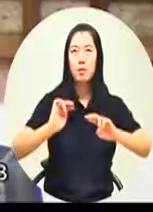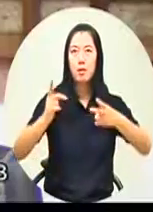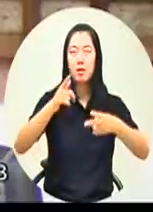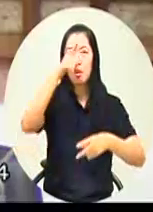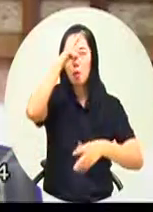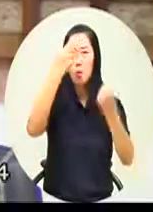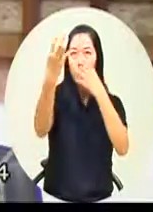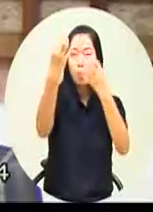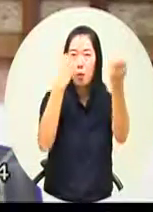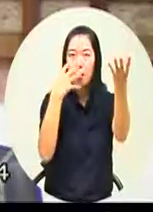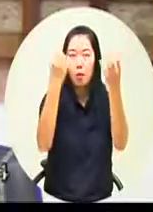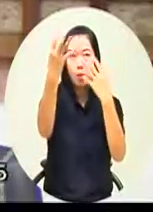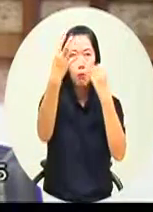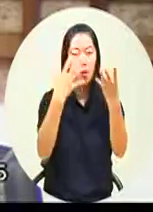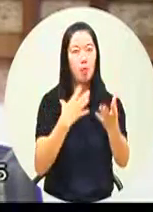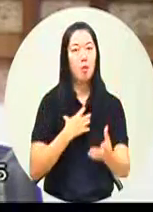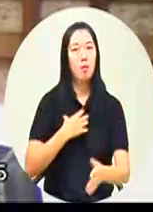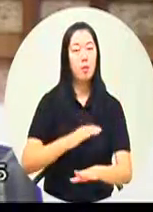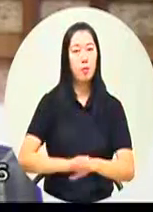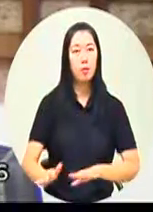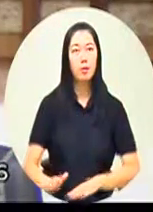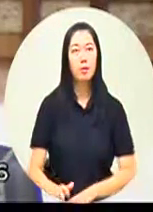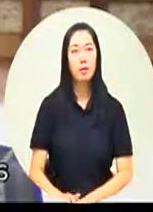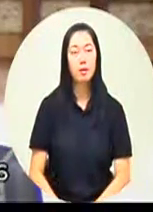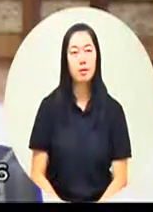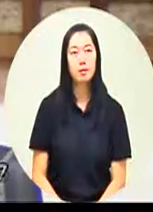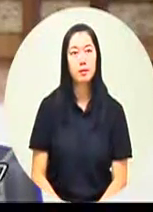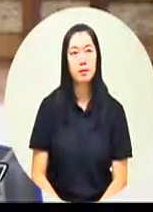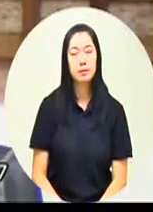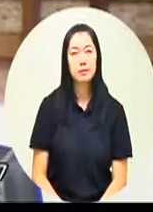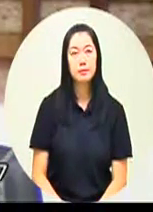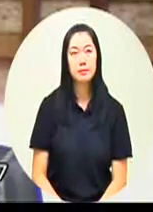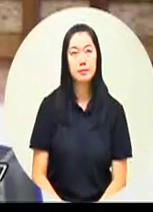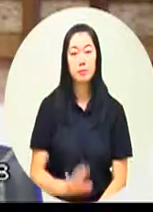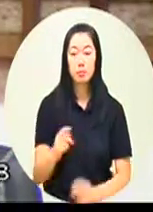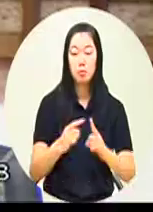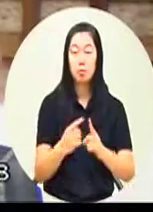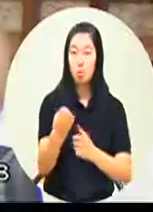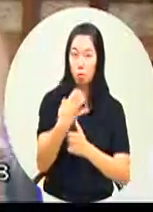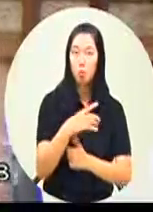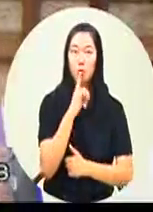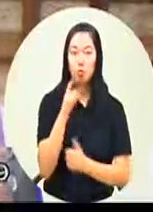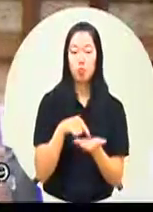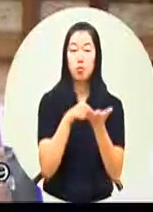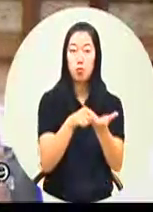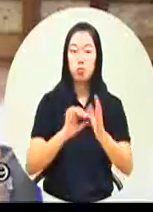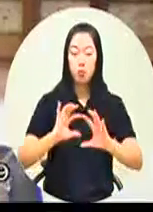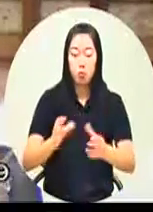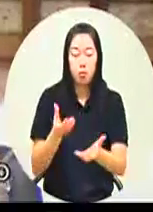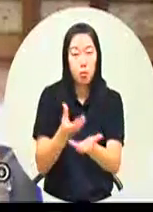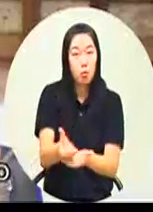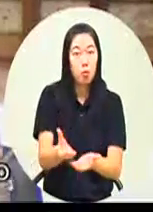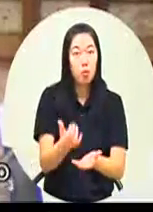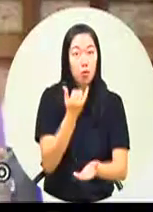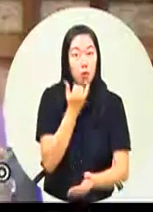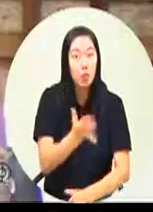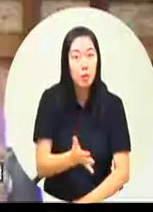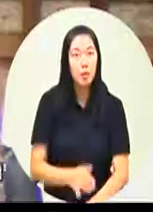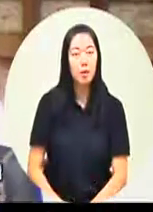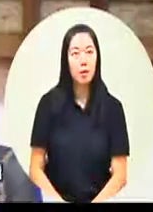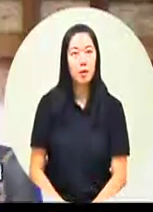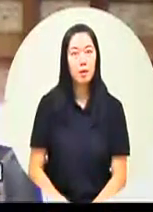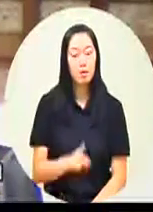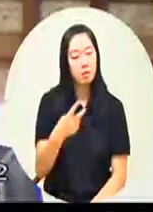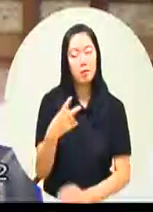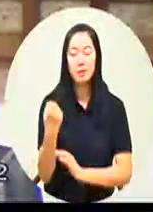反而失掉这个我们照顾市民的本意了哈。啊，有的人讲啊，这我会当申请国赔呗，我讲这申请国赔要努